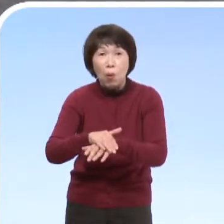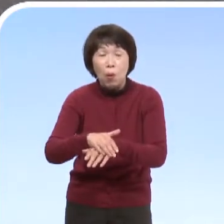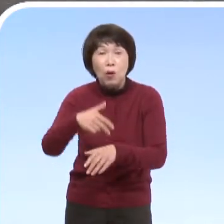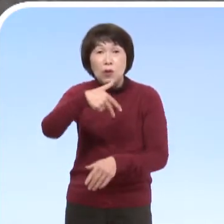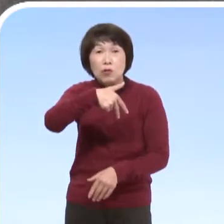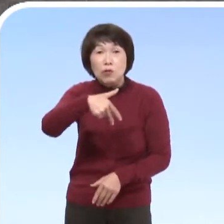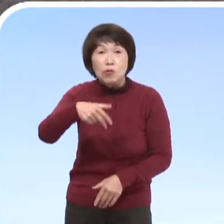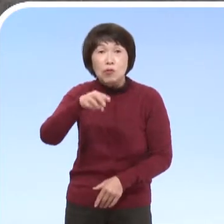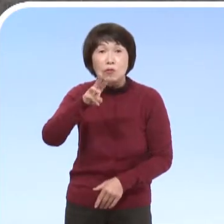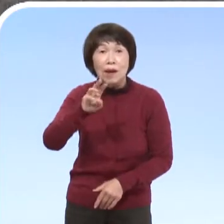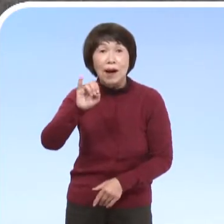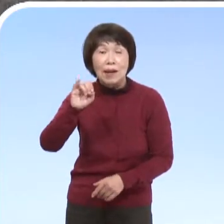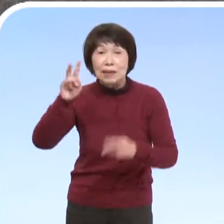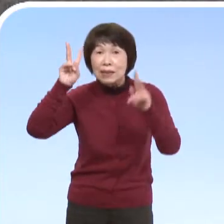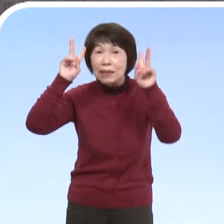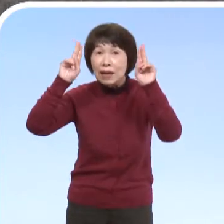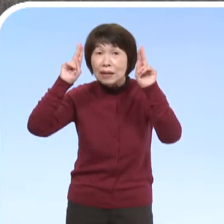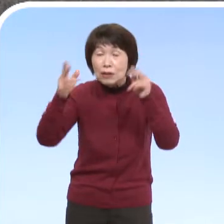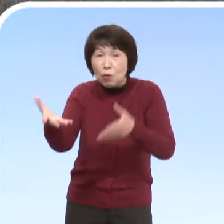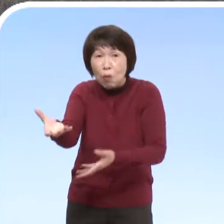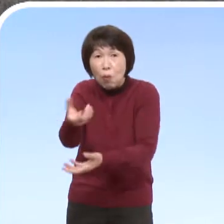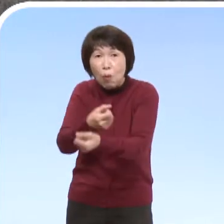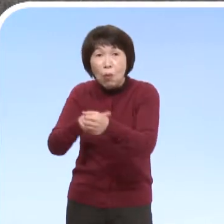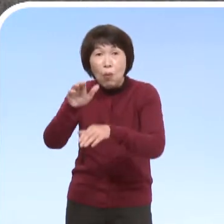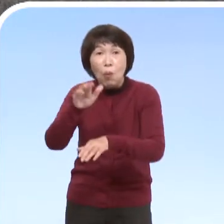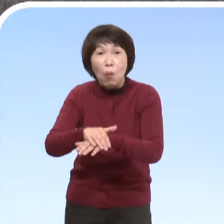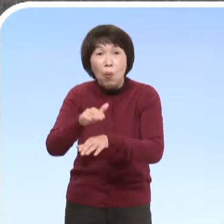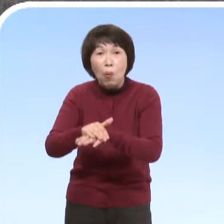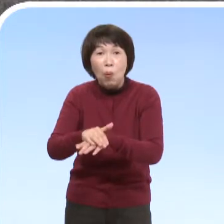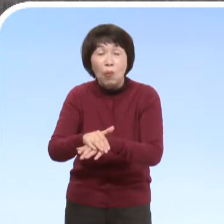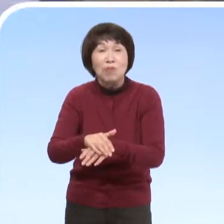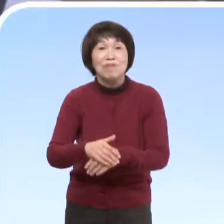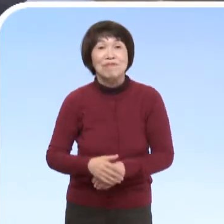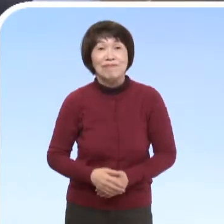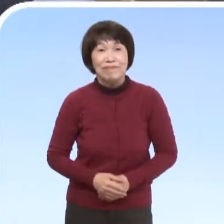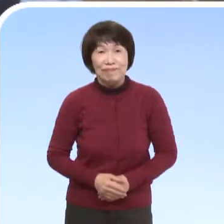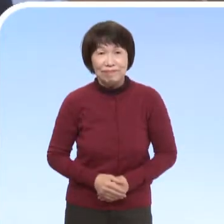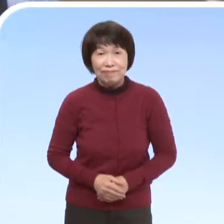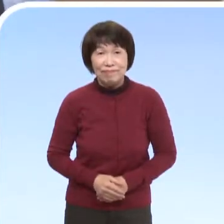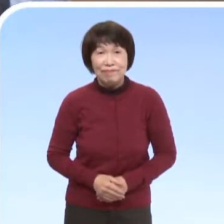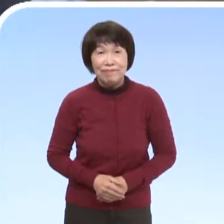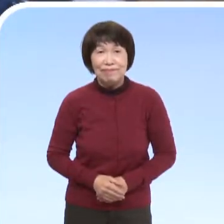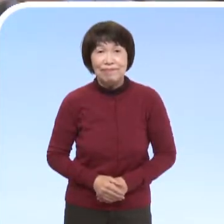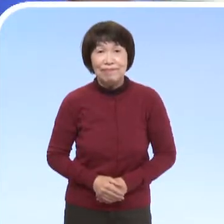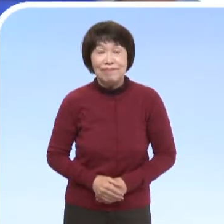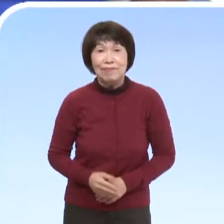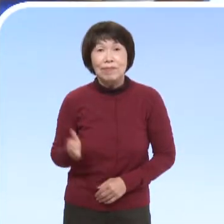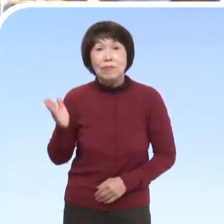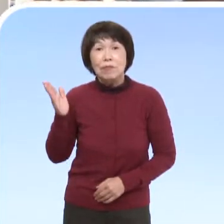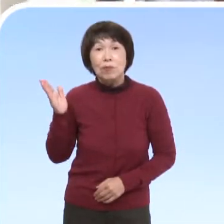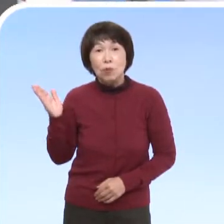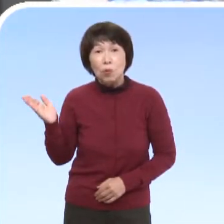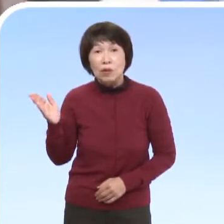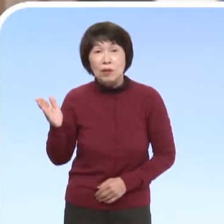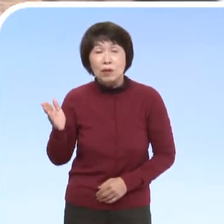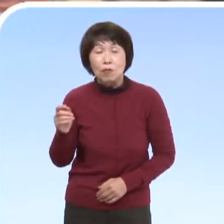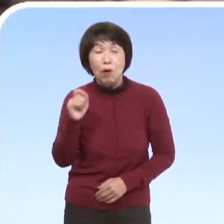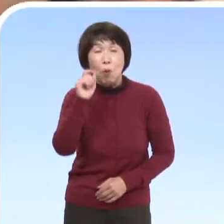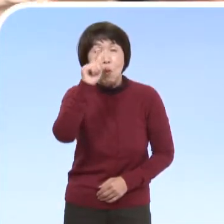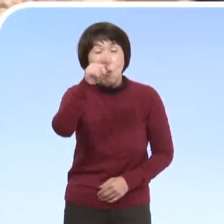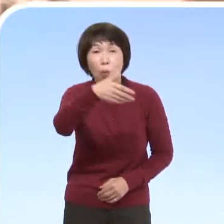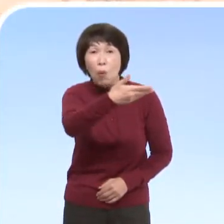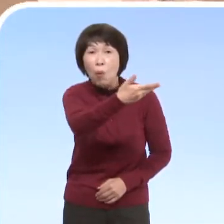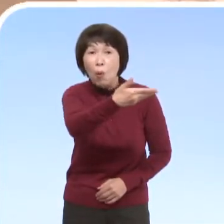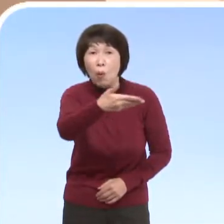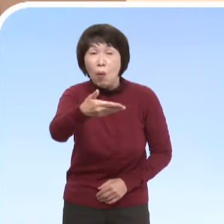とんどはこの漁法で、 あ、はい、これですか、 はい、取っております。 ズワイガニ、はい、 こちらが、はい、沖合の、あのイカ